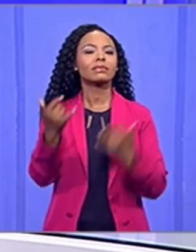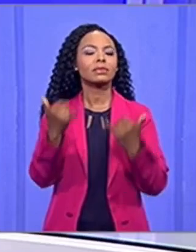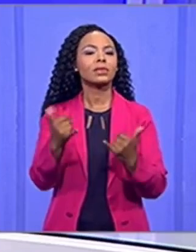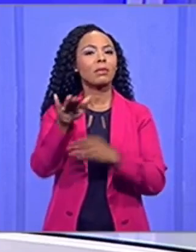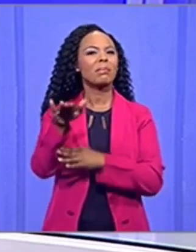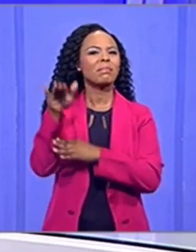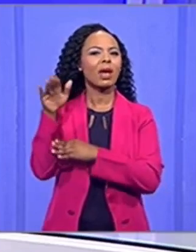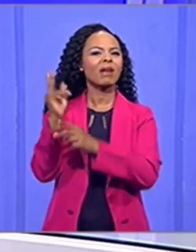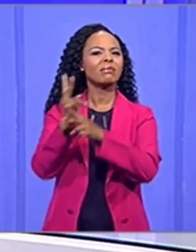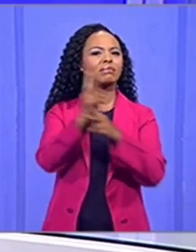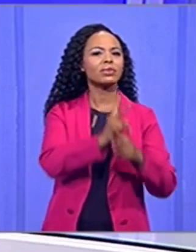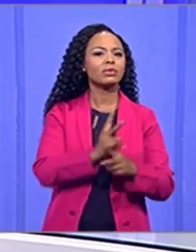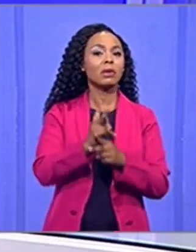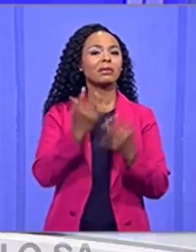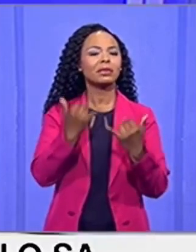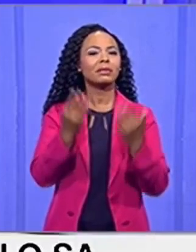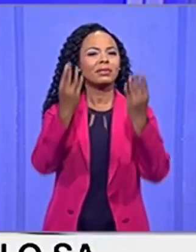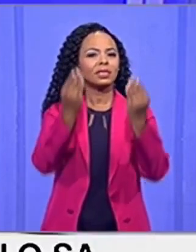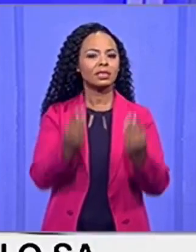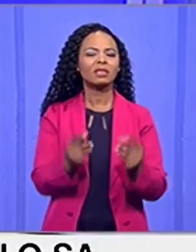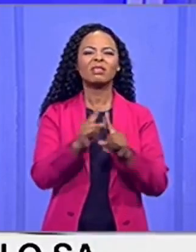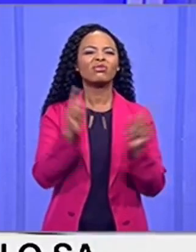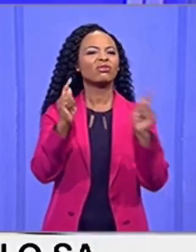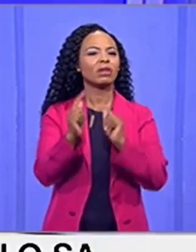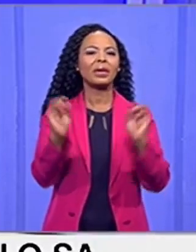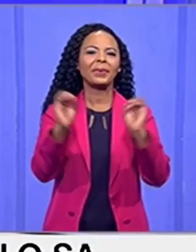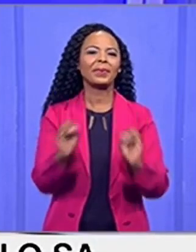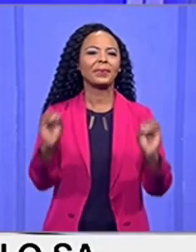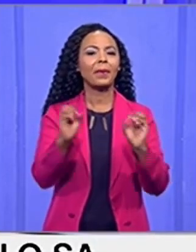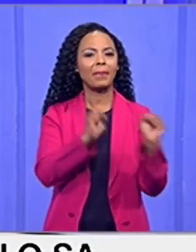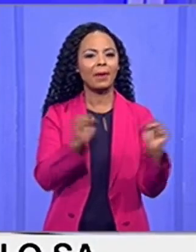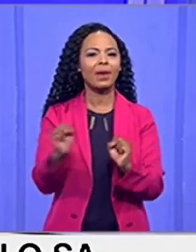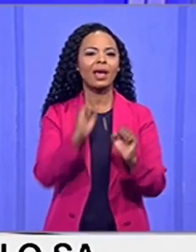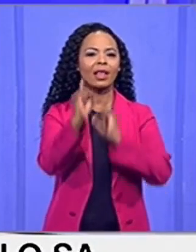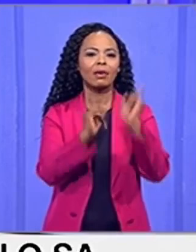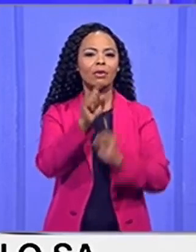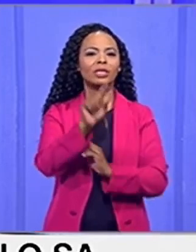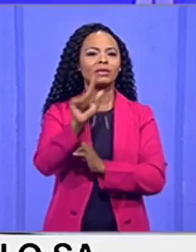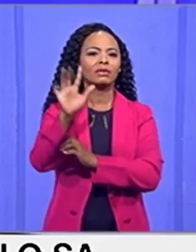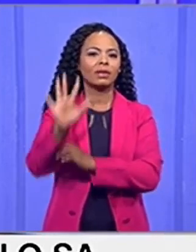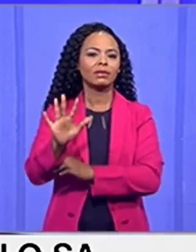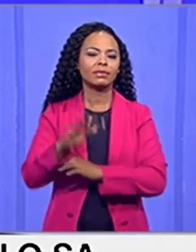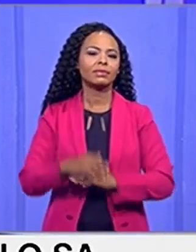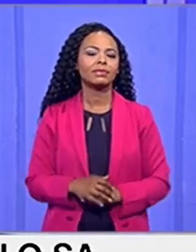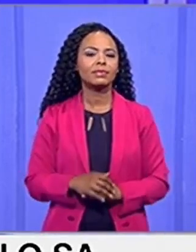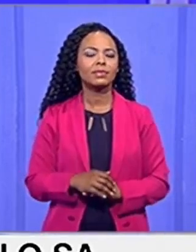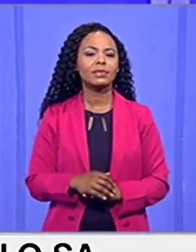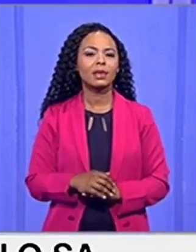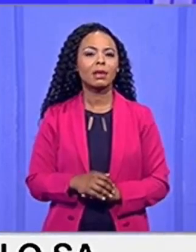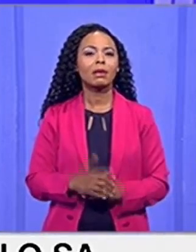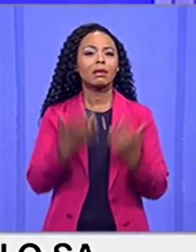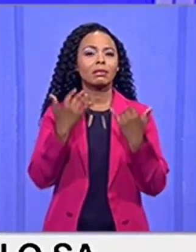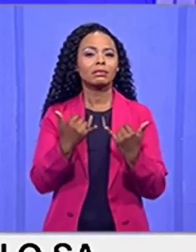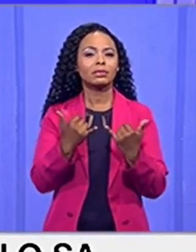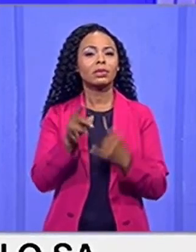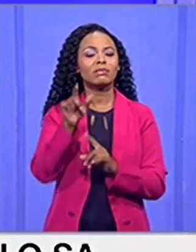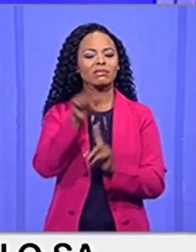di adimisanang madi ka sona le sona ga se a fetoga go tswa go diperesente di le 11.75. Mmusisi wa banka le